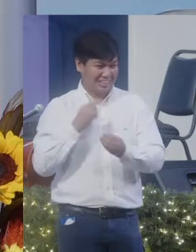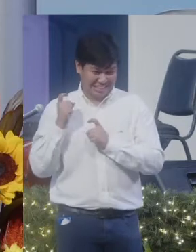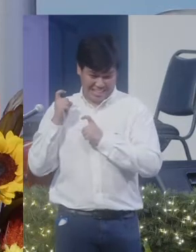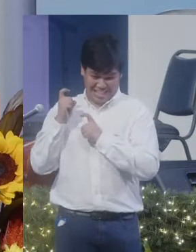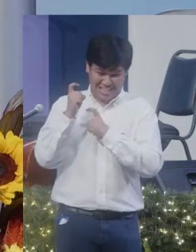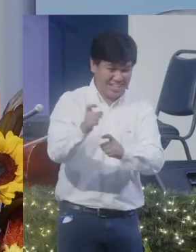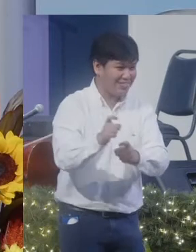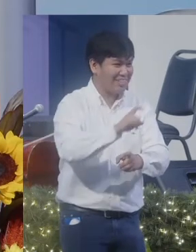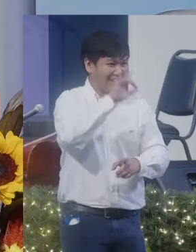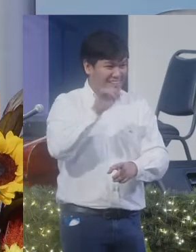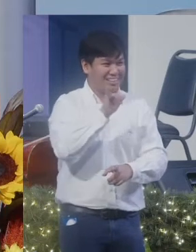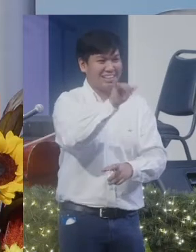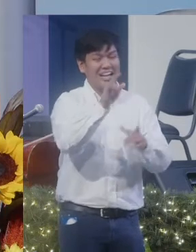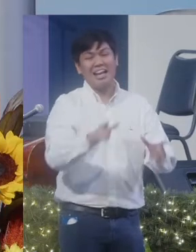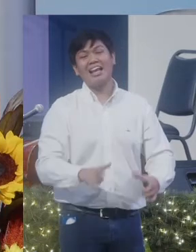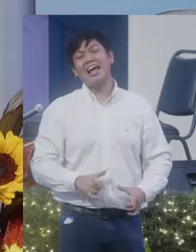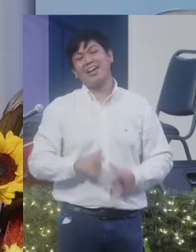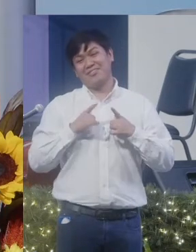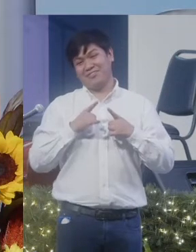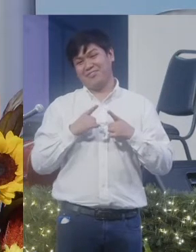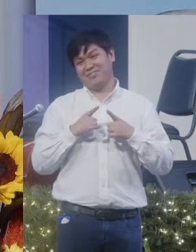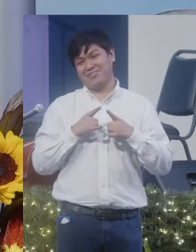Pangingisda ng mga buhay na kaluluwa.